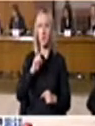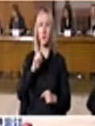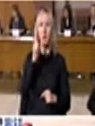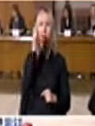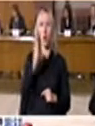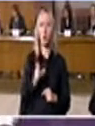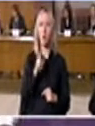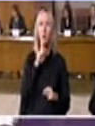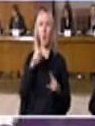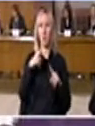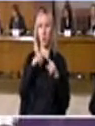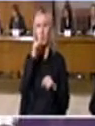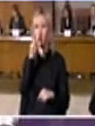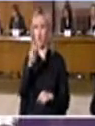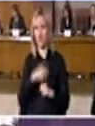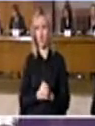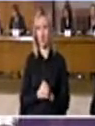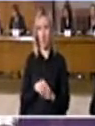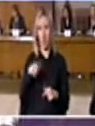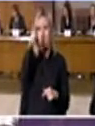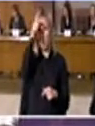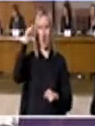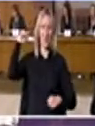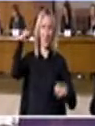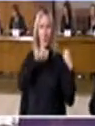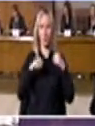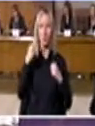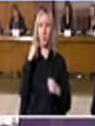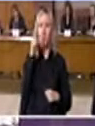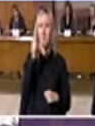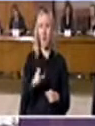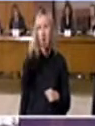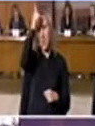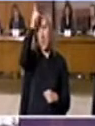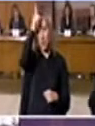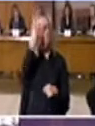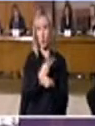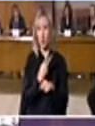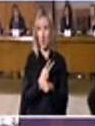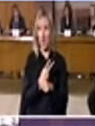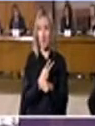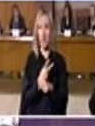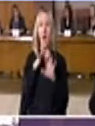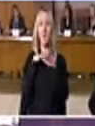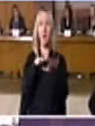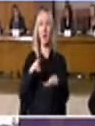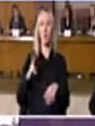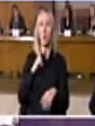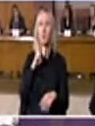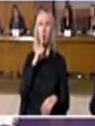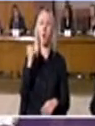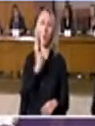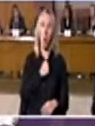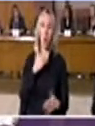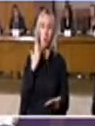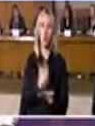sa HIV-om. U sred Beograda pretučen je mladić nemačkog državljanstva, a paradu ponosa koja je napokon